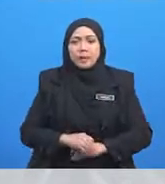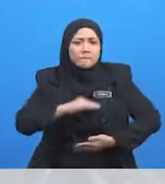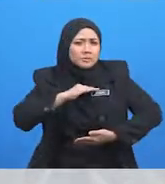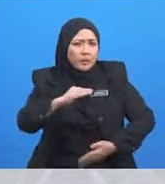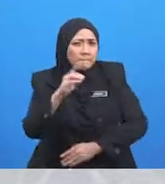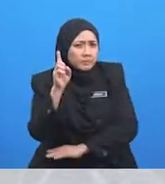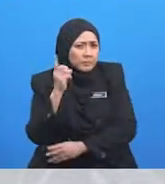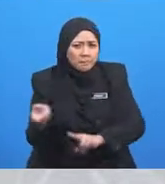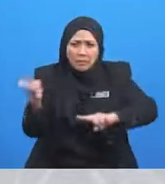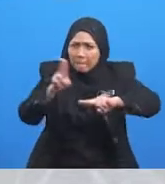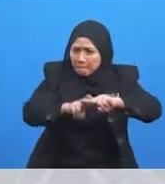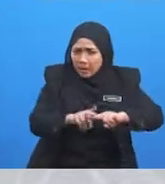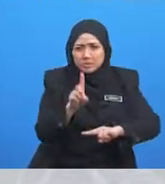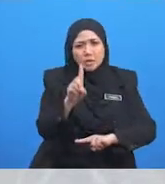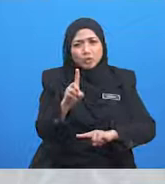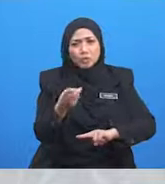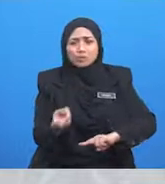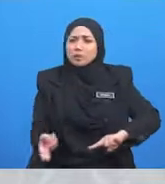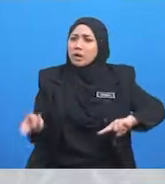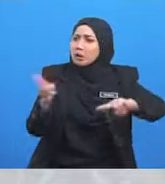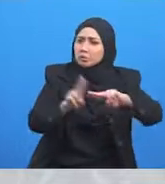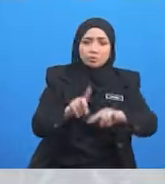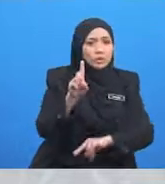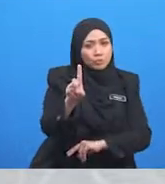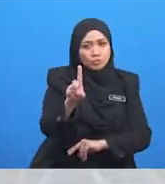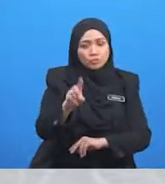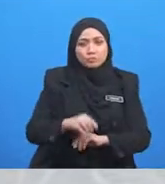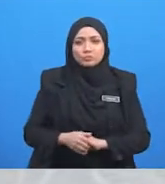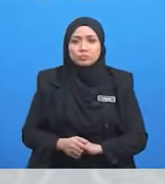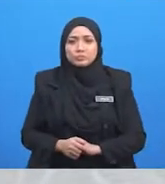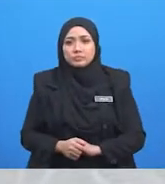Pesanan bertambah satu dan satu.